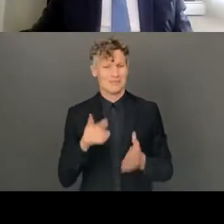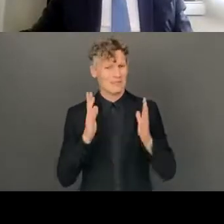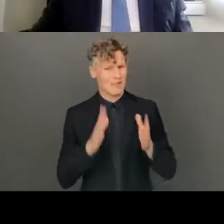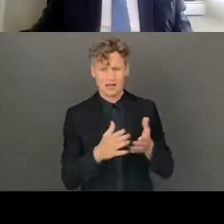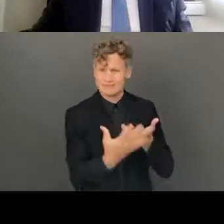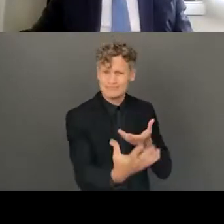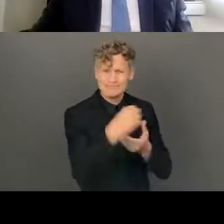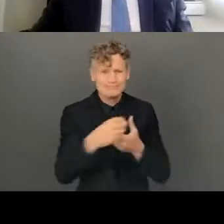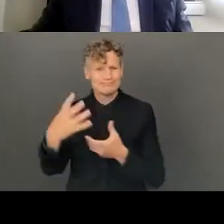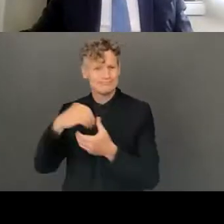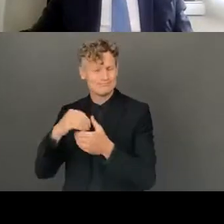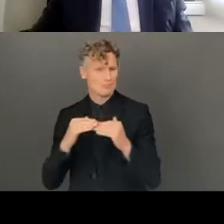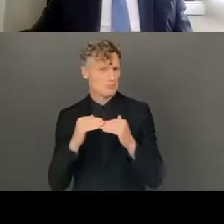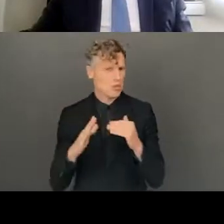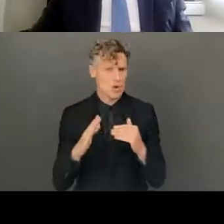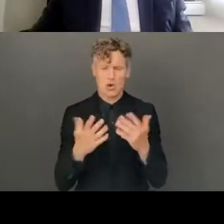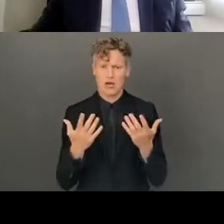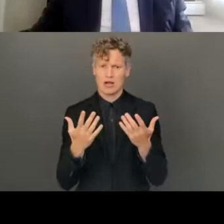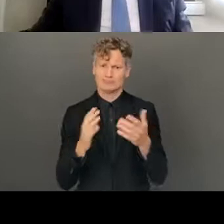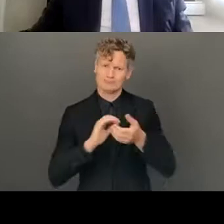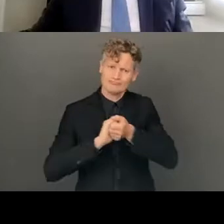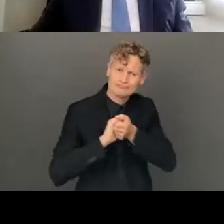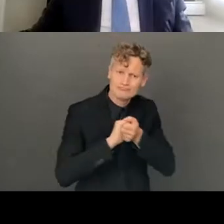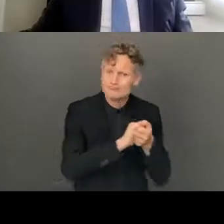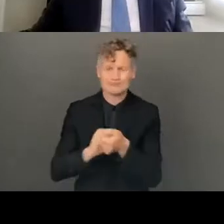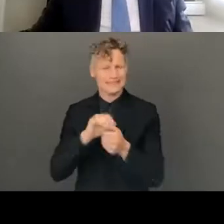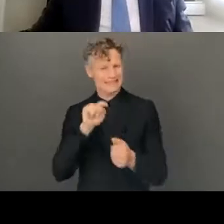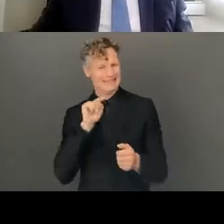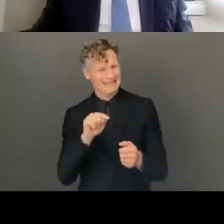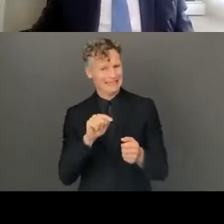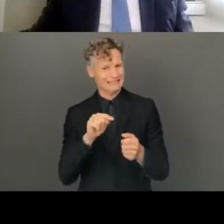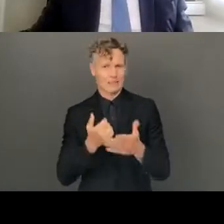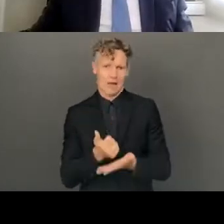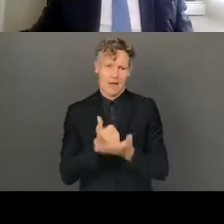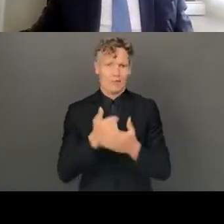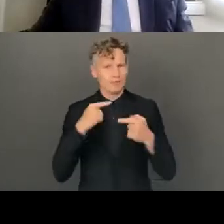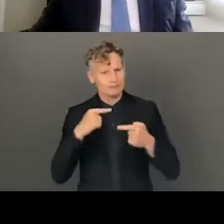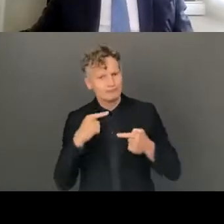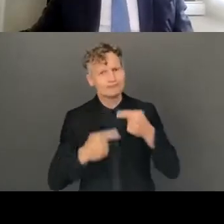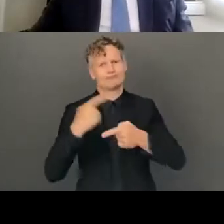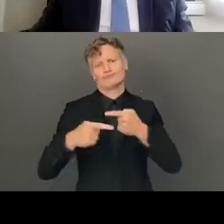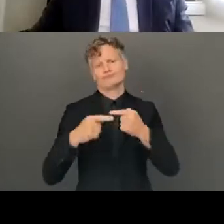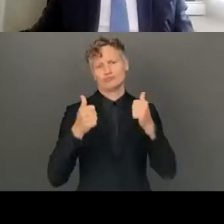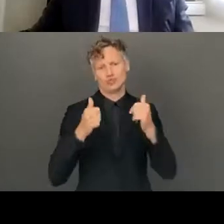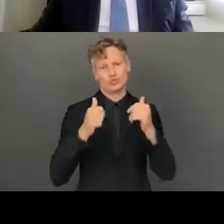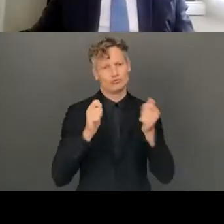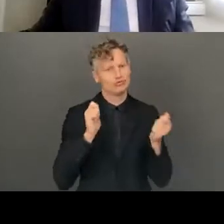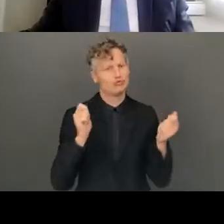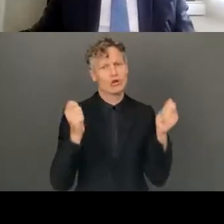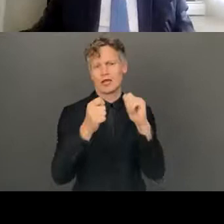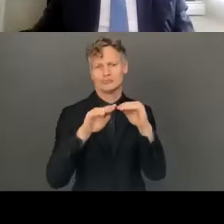importante sont cruciales pour faire un changement possible. on peut faire un pas important